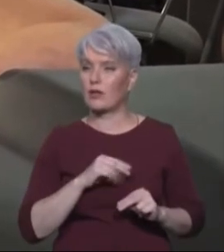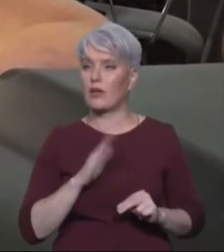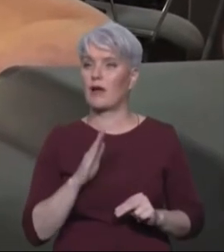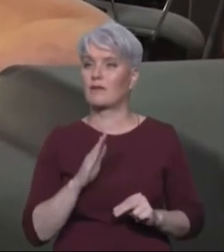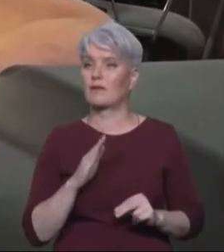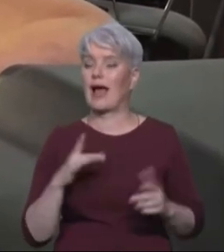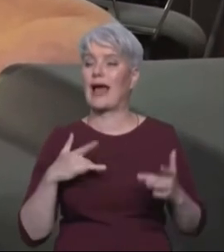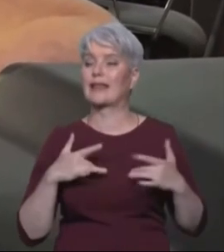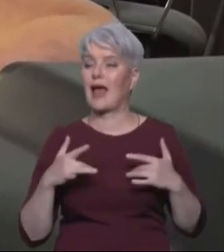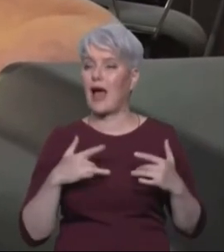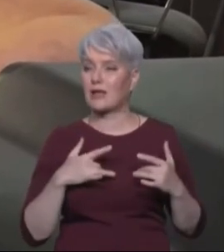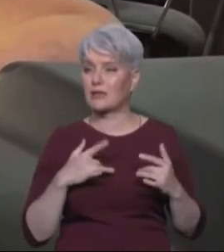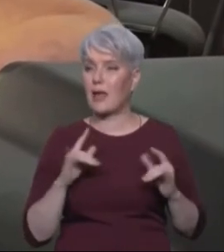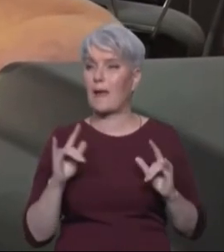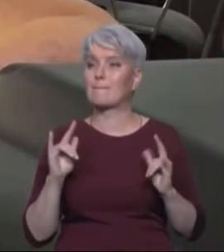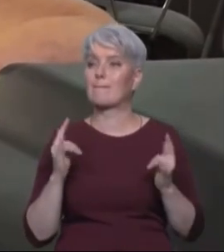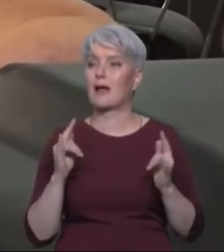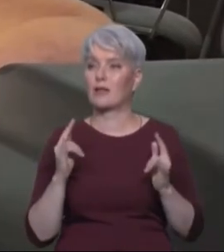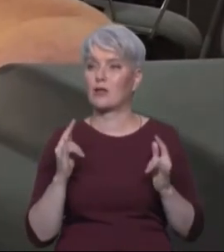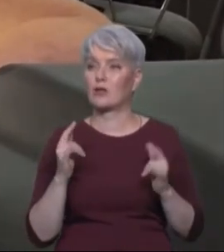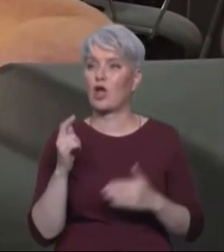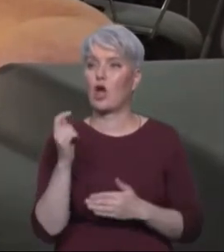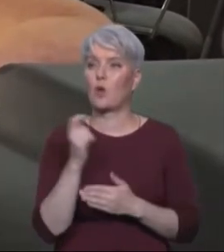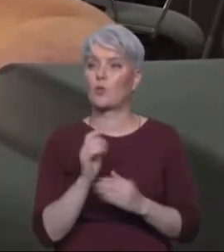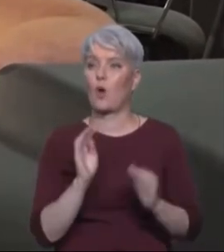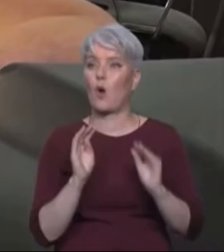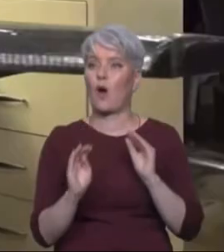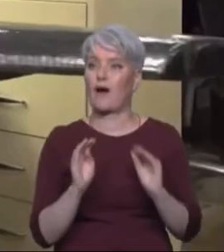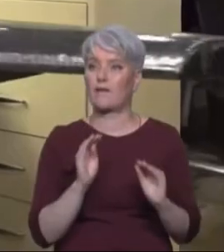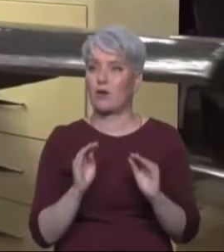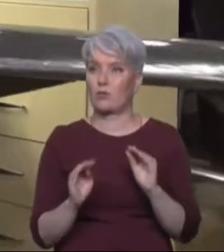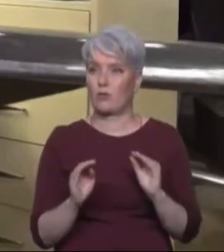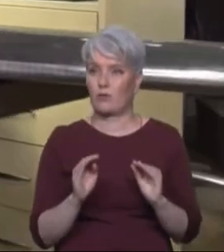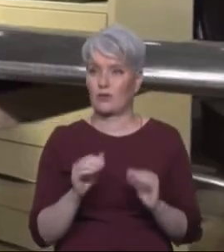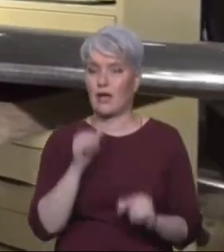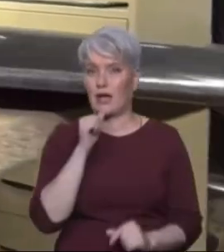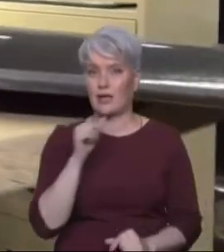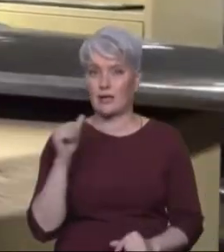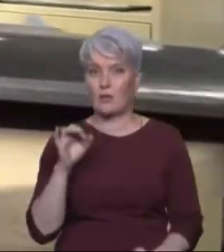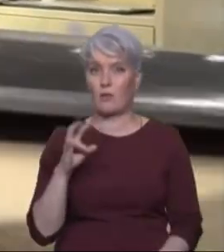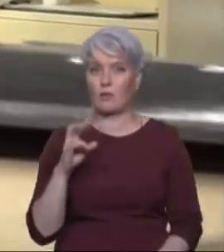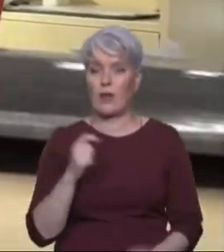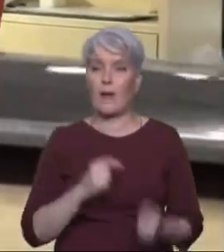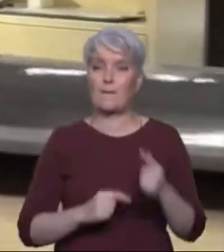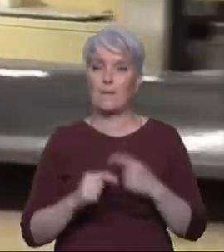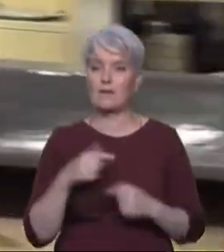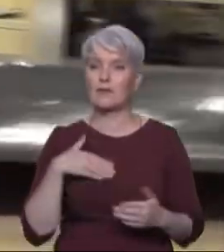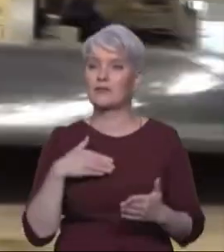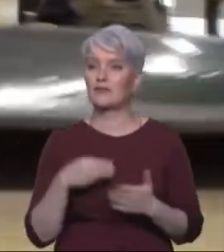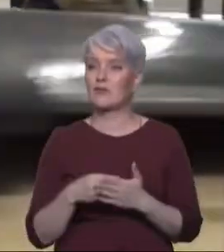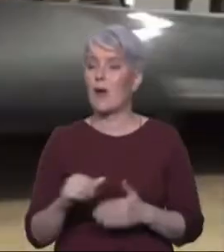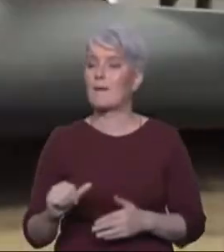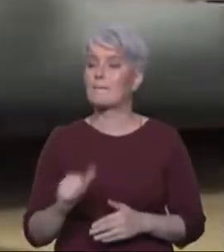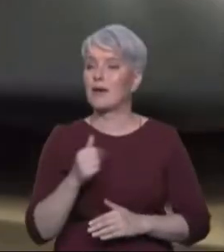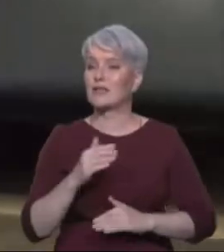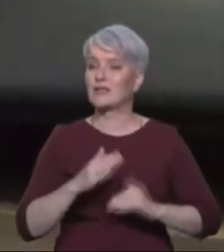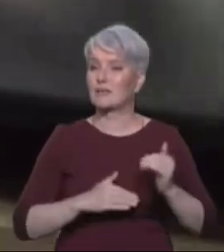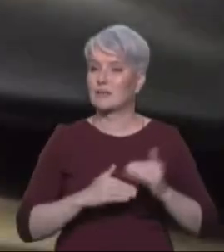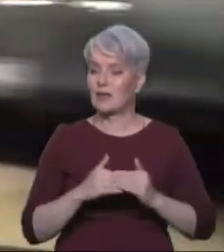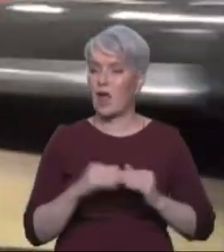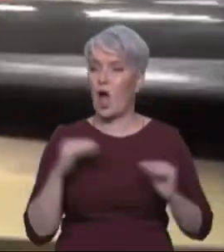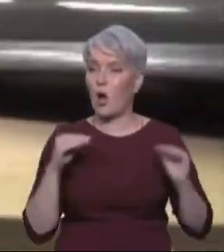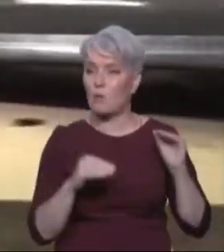театрі маріонеток художник оформлювач рік тому Оксана повернулась до своєї першої спеціальності